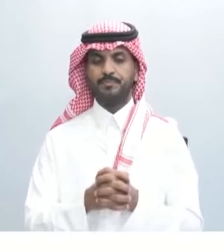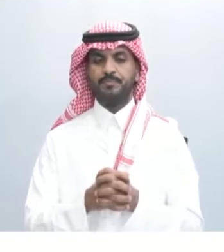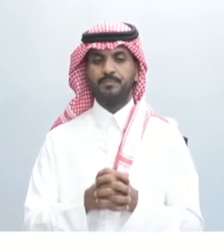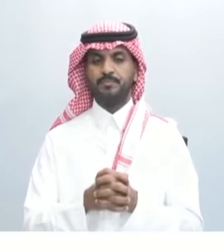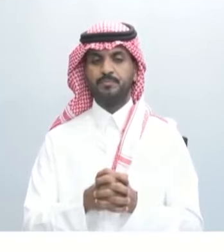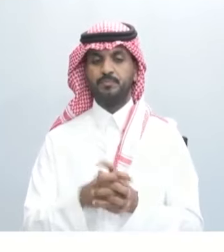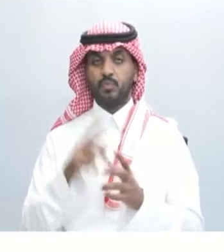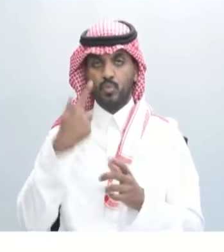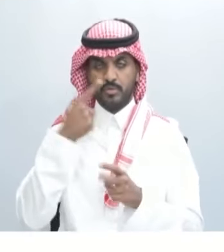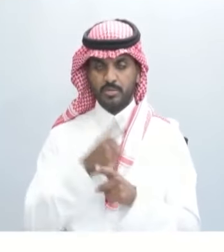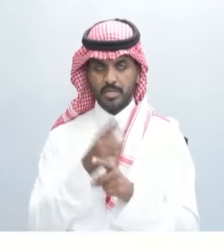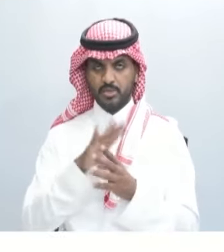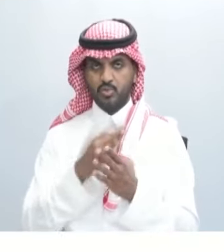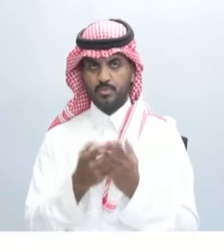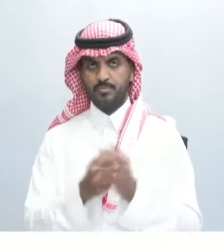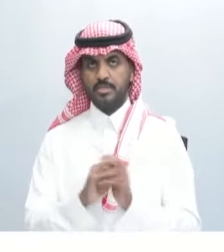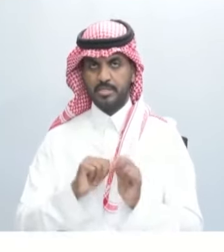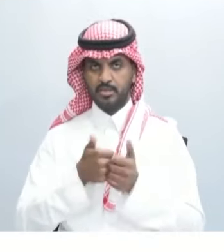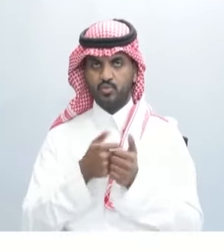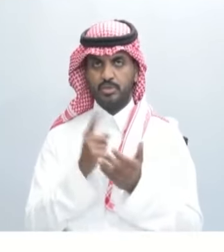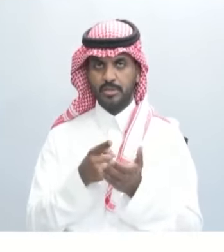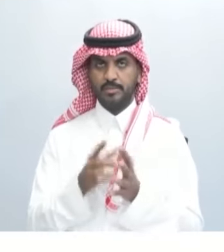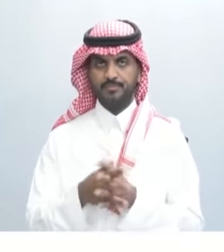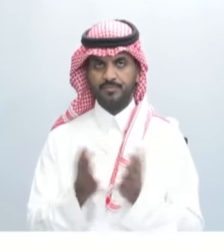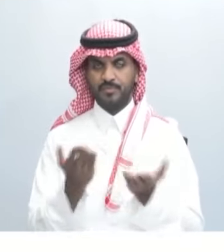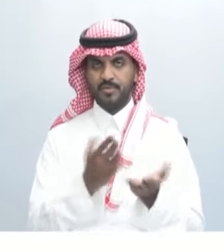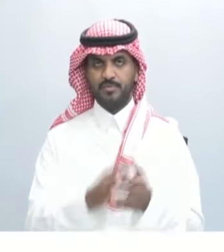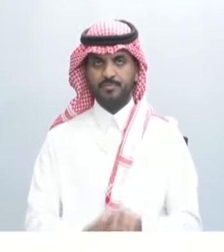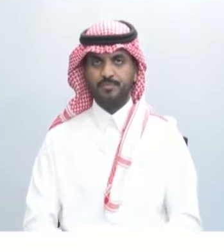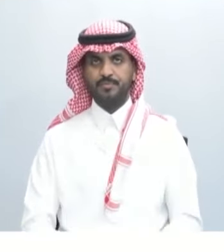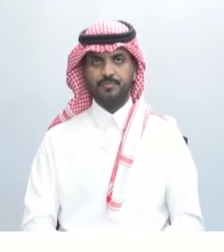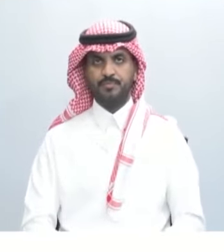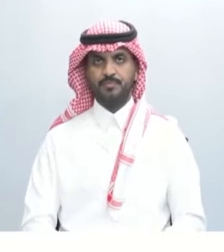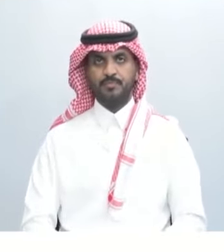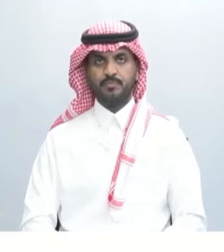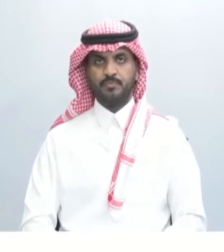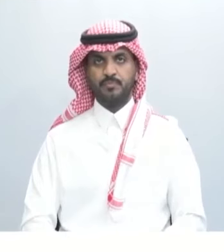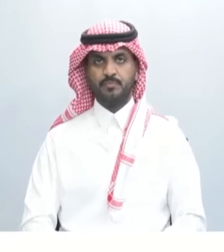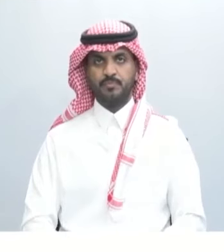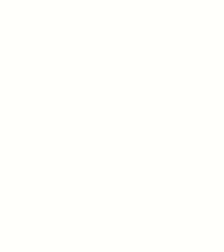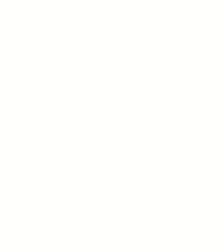وبناتي وضعت لكم هذا الجدول هل تستطيعون تحديدها تفضل يا مبدعين